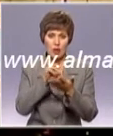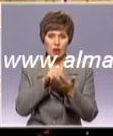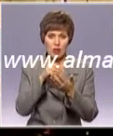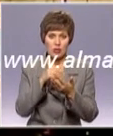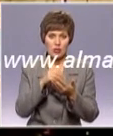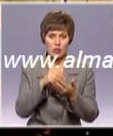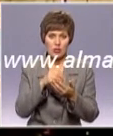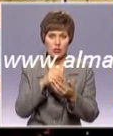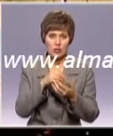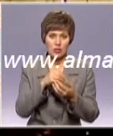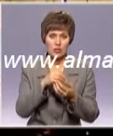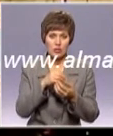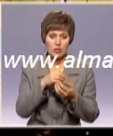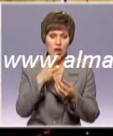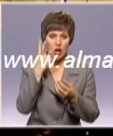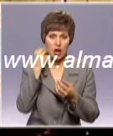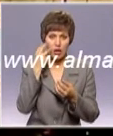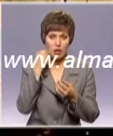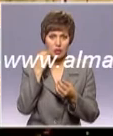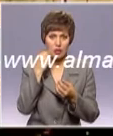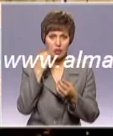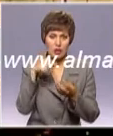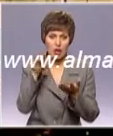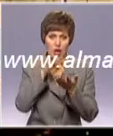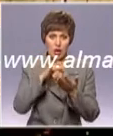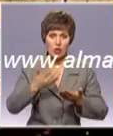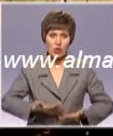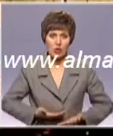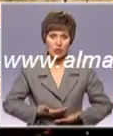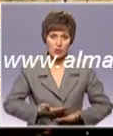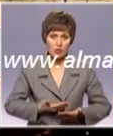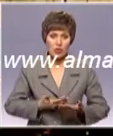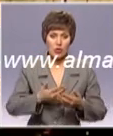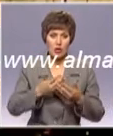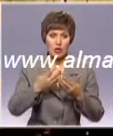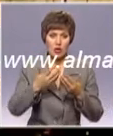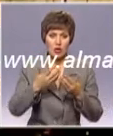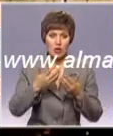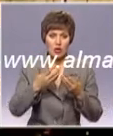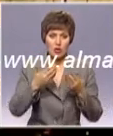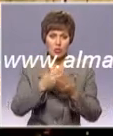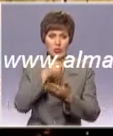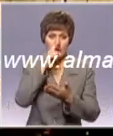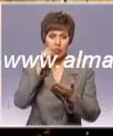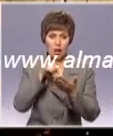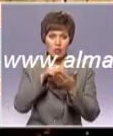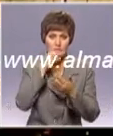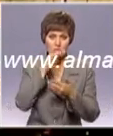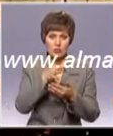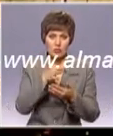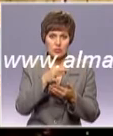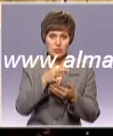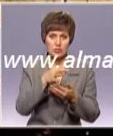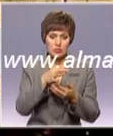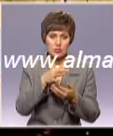Жақсы, аға, рахмет. Алматы қаласында тұрамын. Алматы қаласында тұрасыз, қайтадан қойсаңыз сауалыңыз, біз дұрыс естімедік.